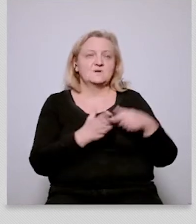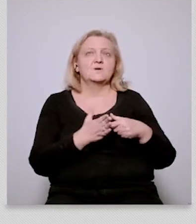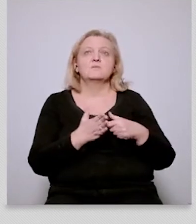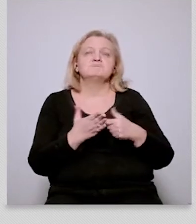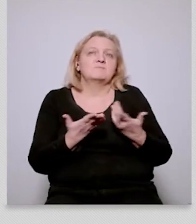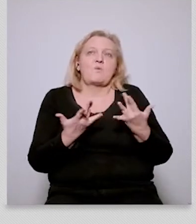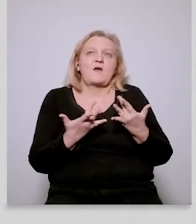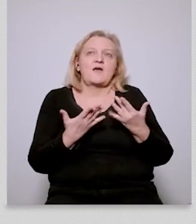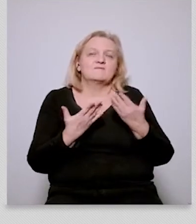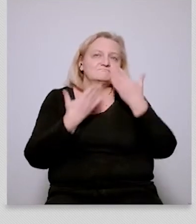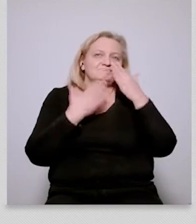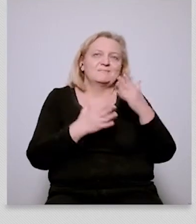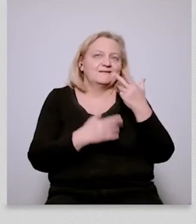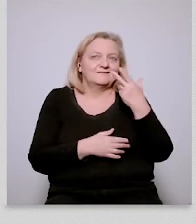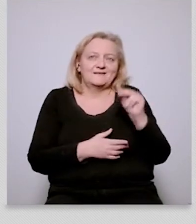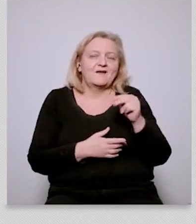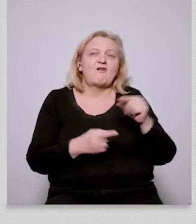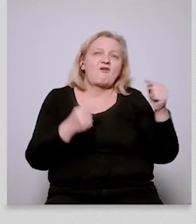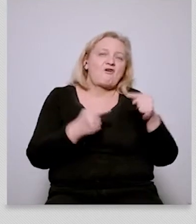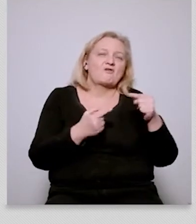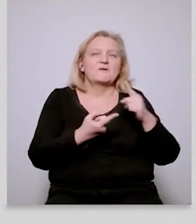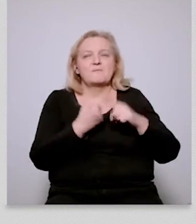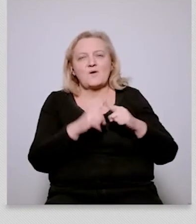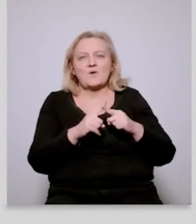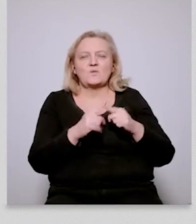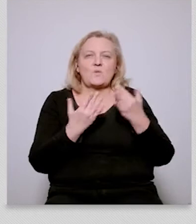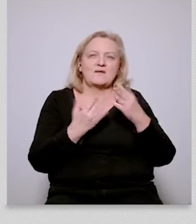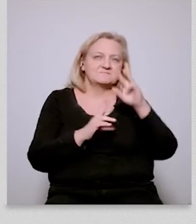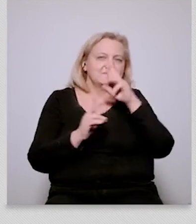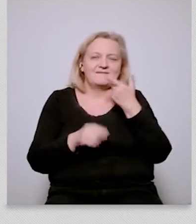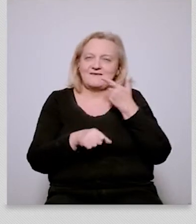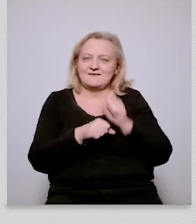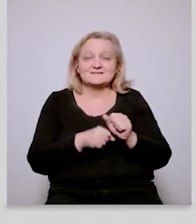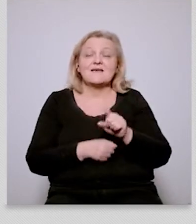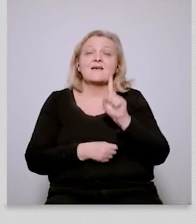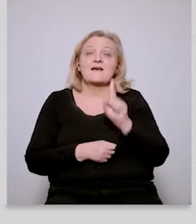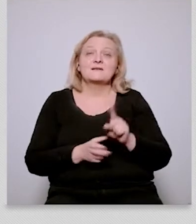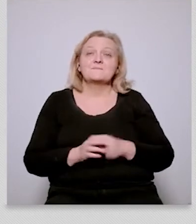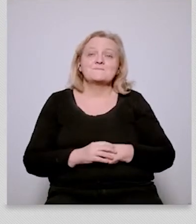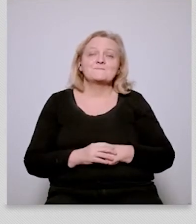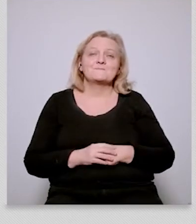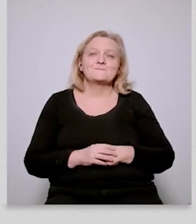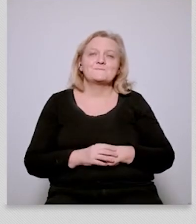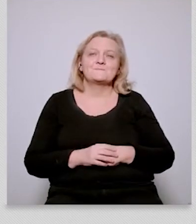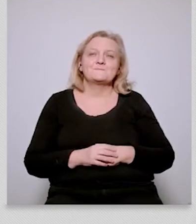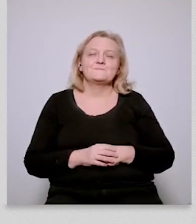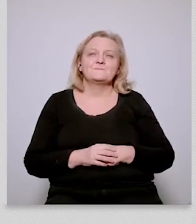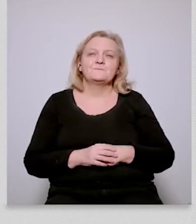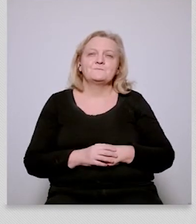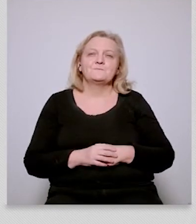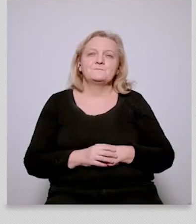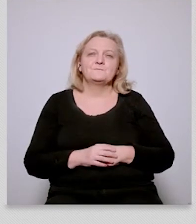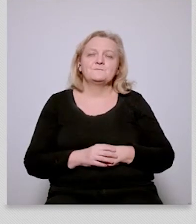konfliktów politycznych i to jest